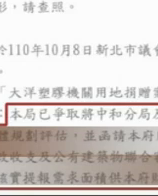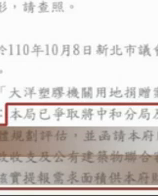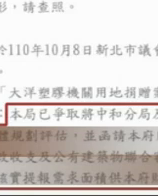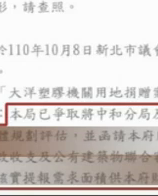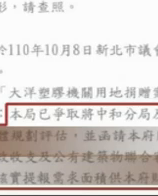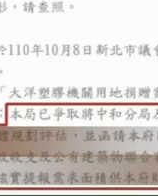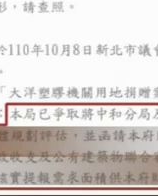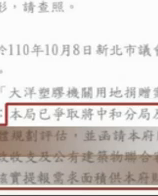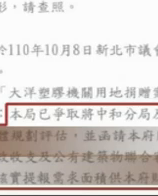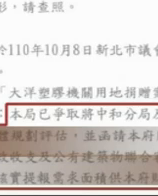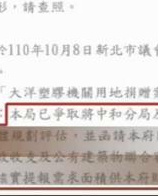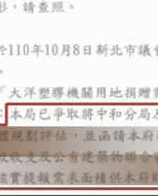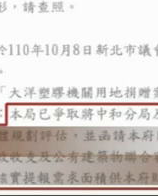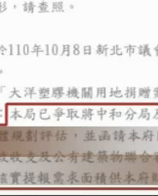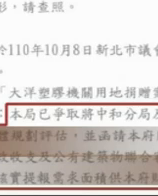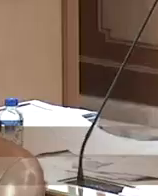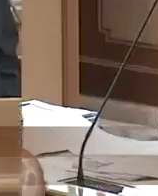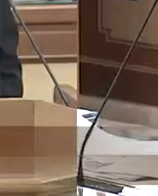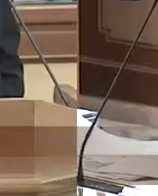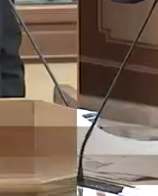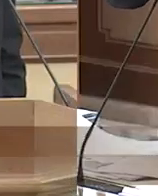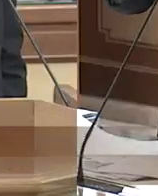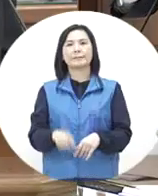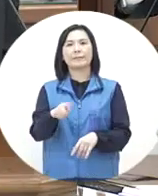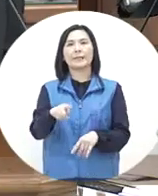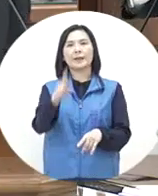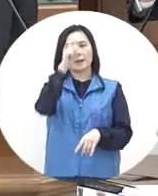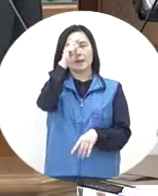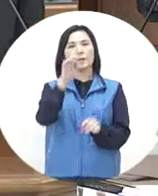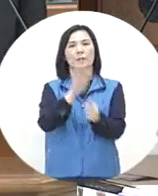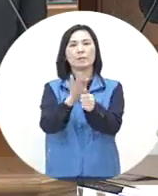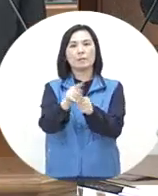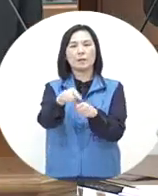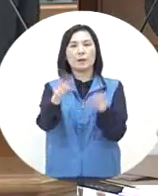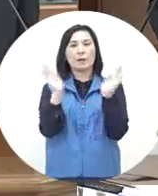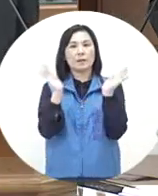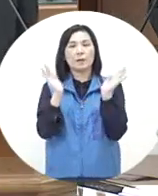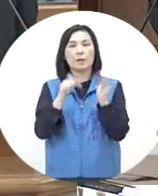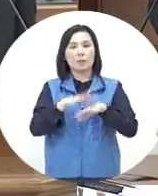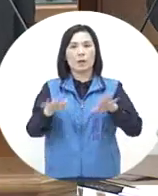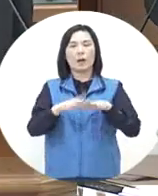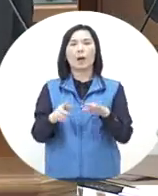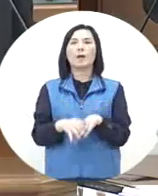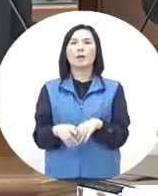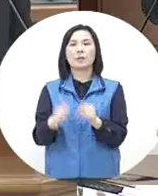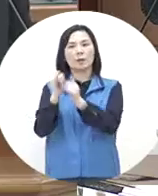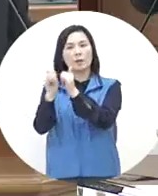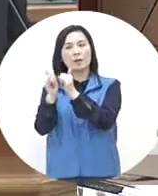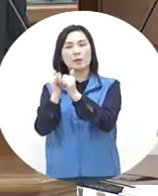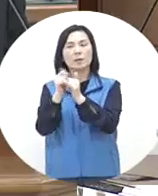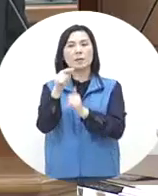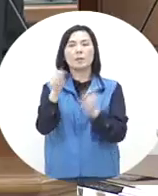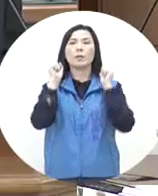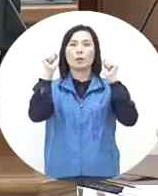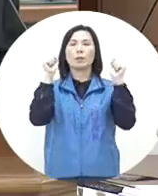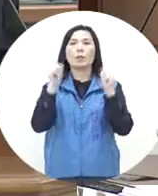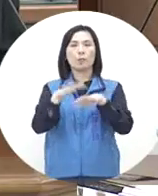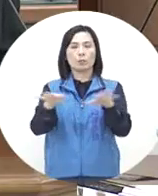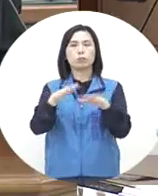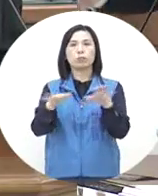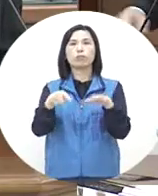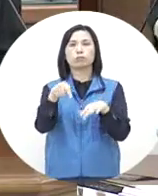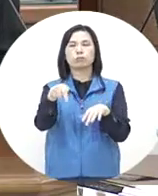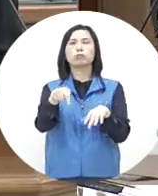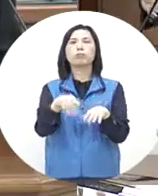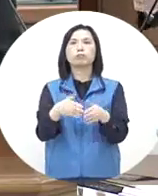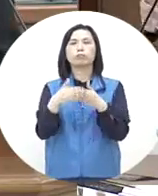这个我们为了小朋友的安全，为了大家市民运动安全。漳河国中羽球馆已经破成这样了， 这条任务在进